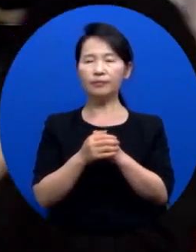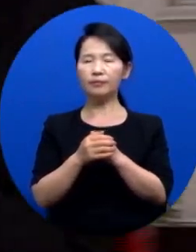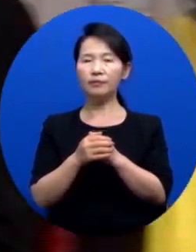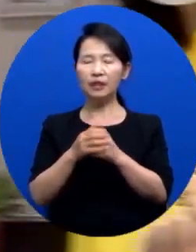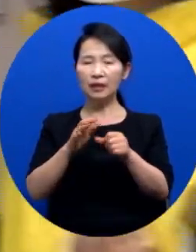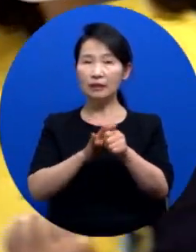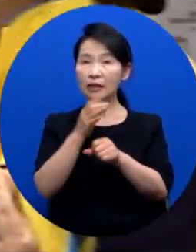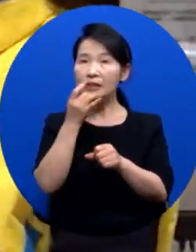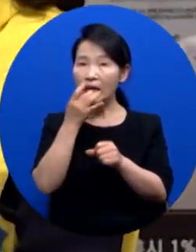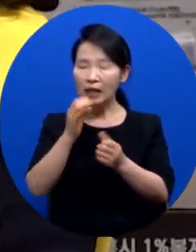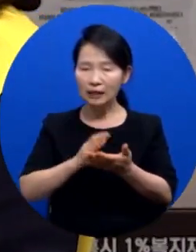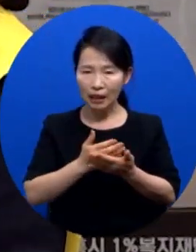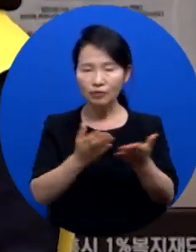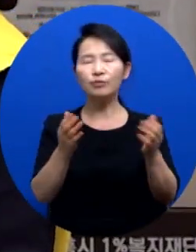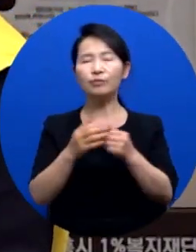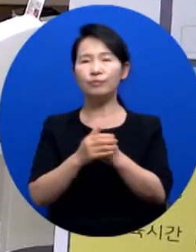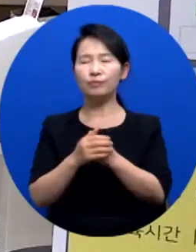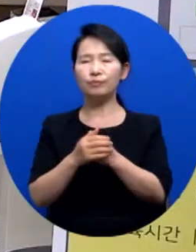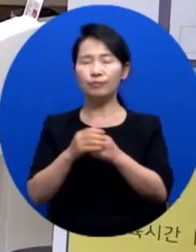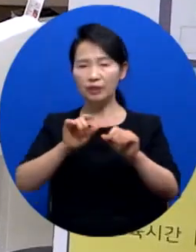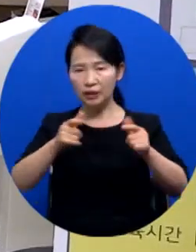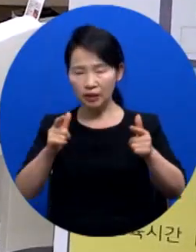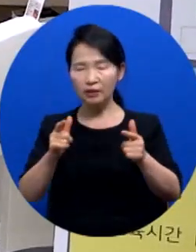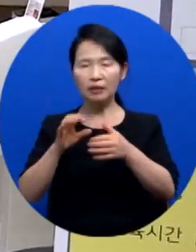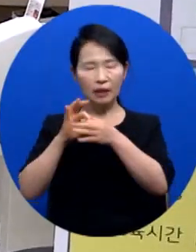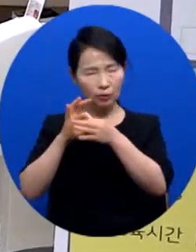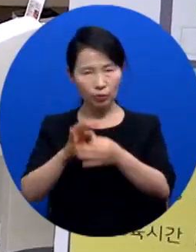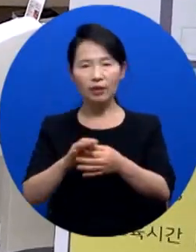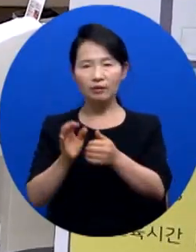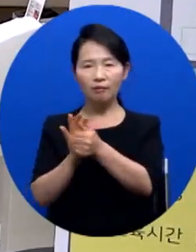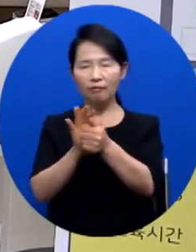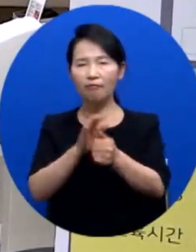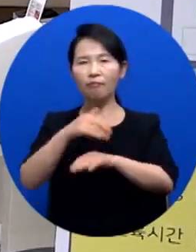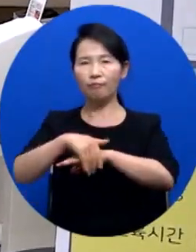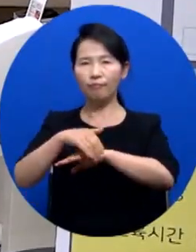등 소외 이웃을 위한 섬김을 지속적으로 전개해 나갈 계획입니다. 감사합니다.